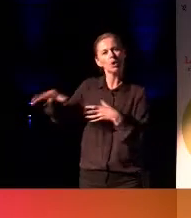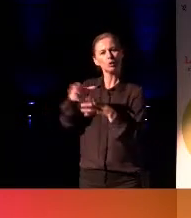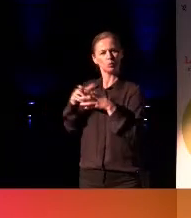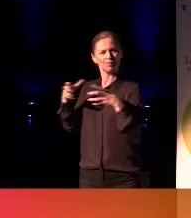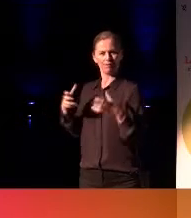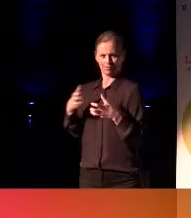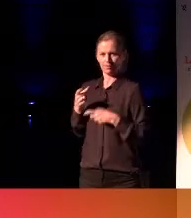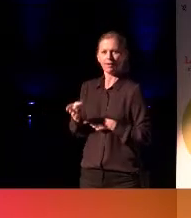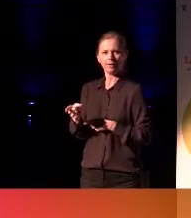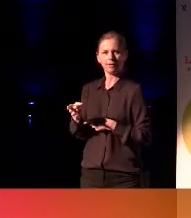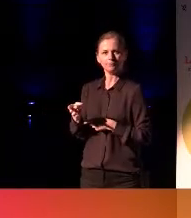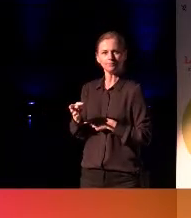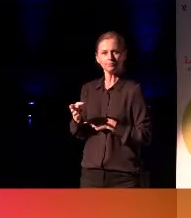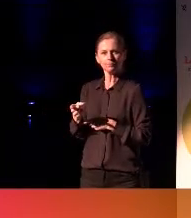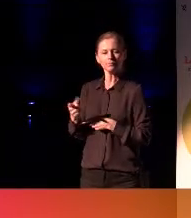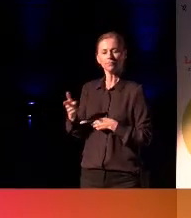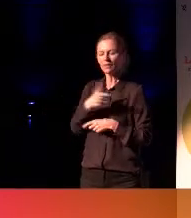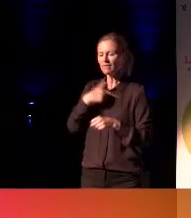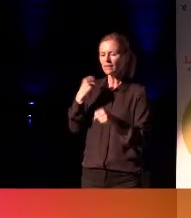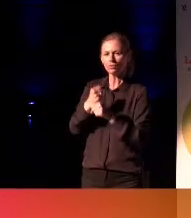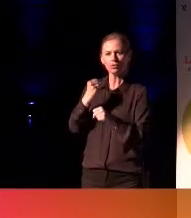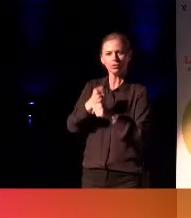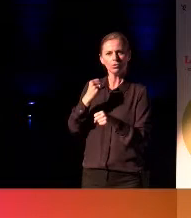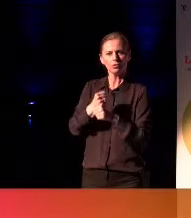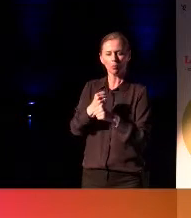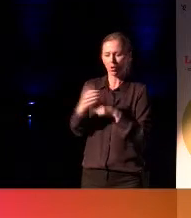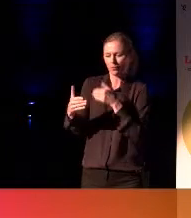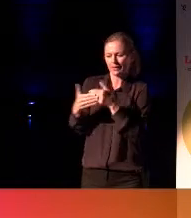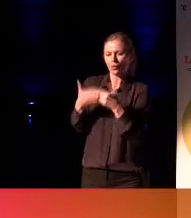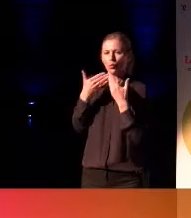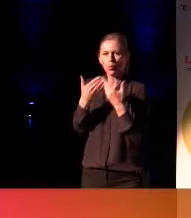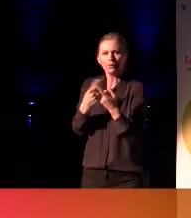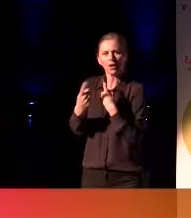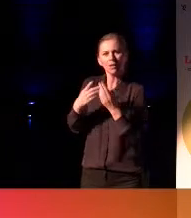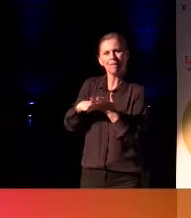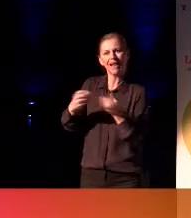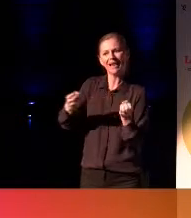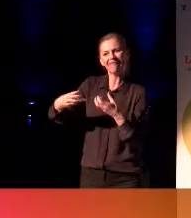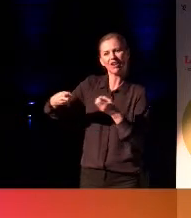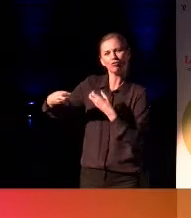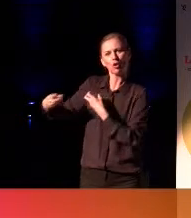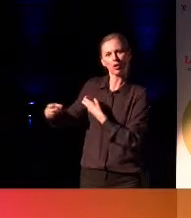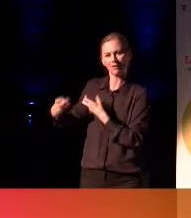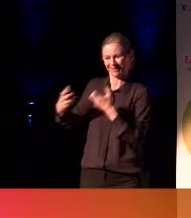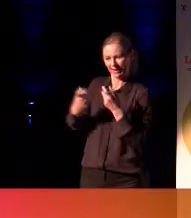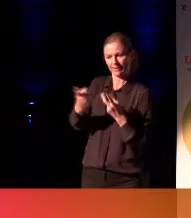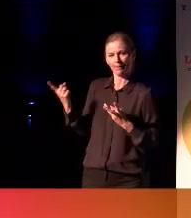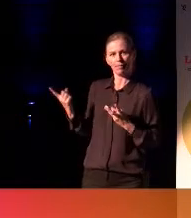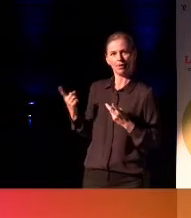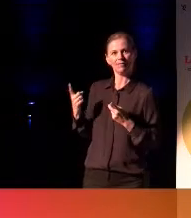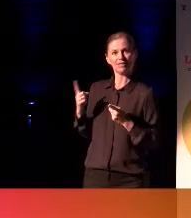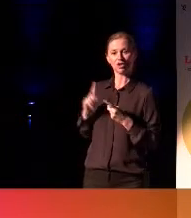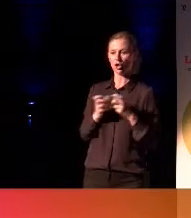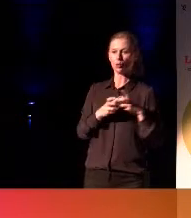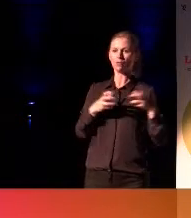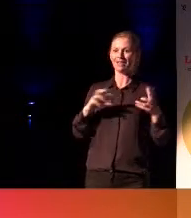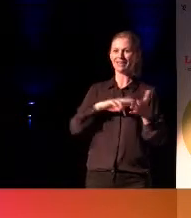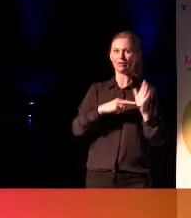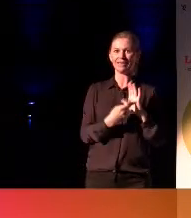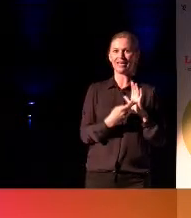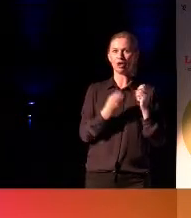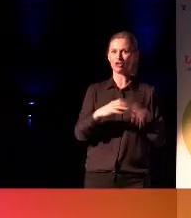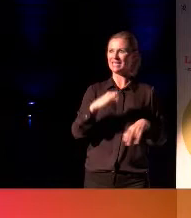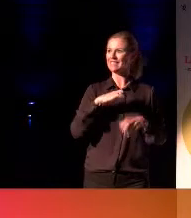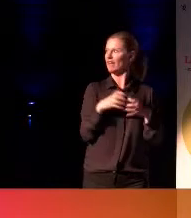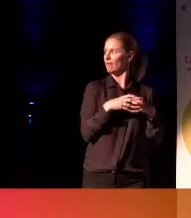markedsutvikling. Og der jobber vi. Vi har tett og god dialog med leverandører, for vi trenger de. Vi skal ikke utvikle